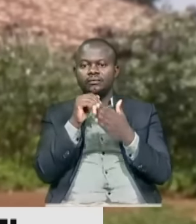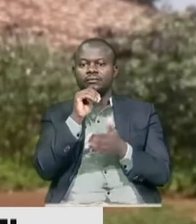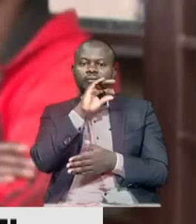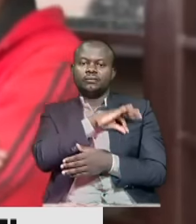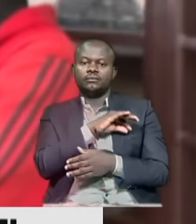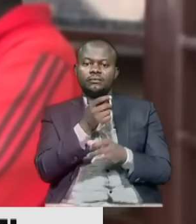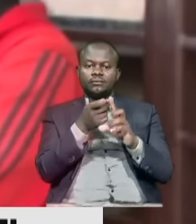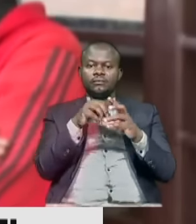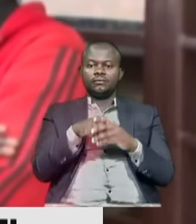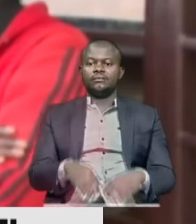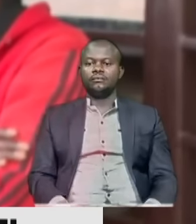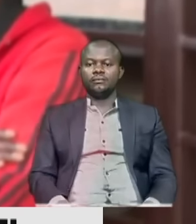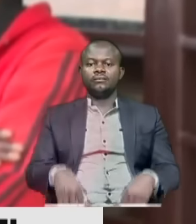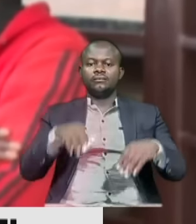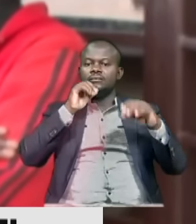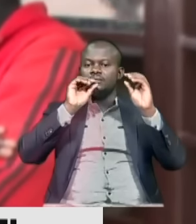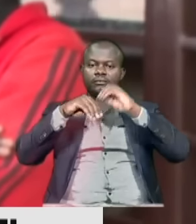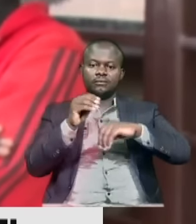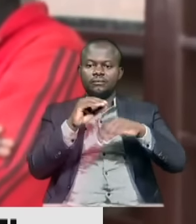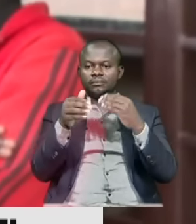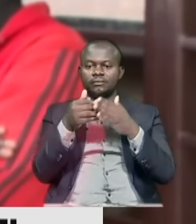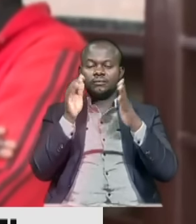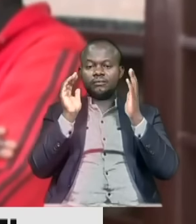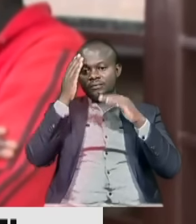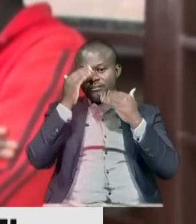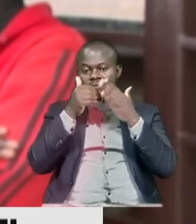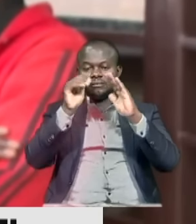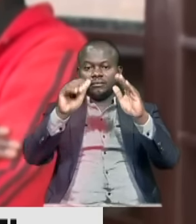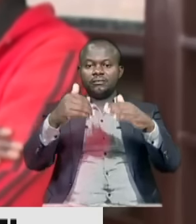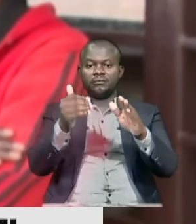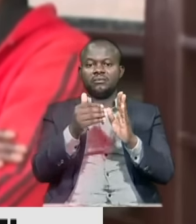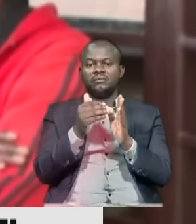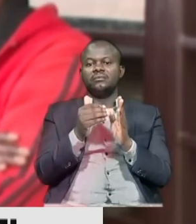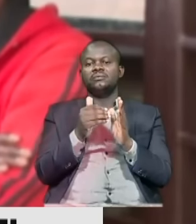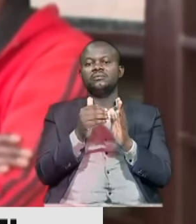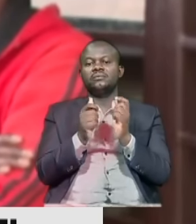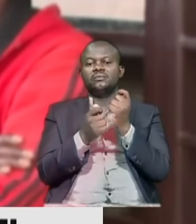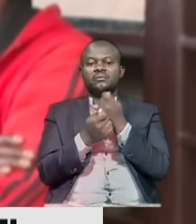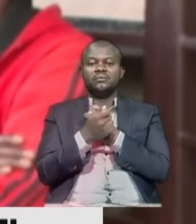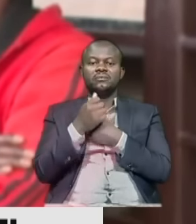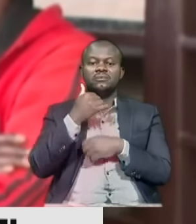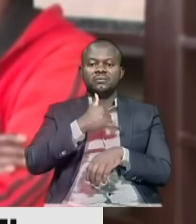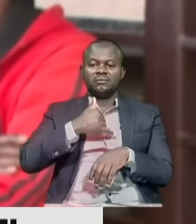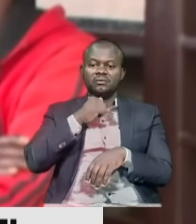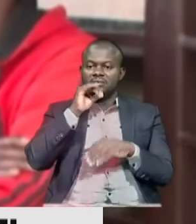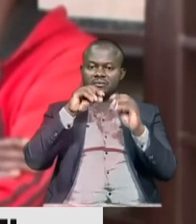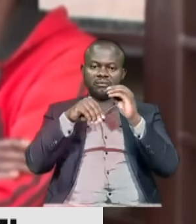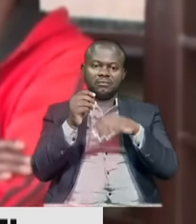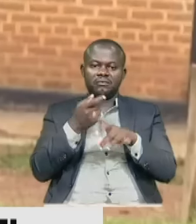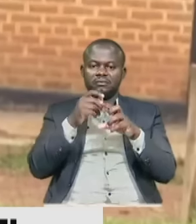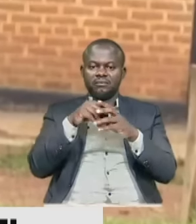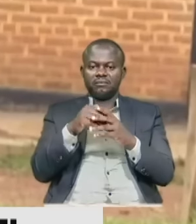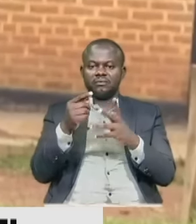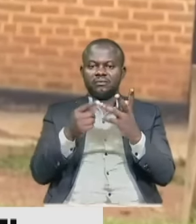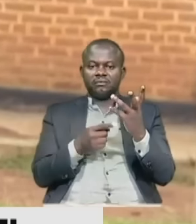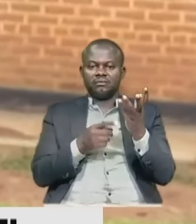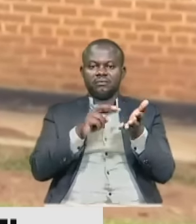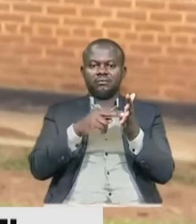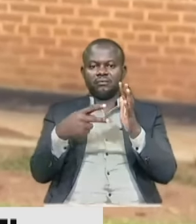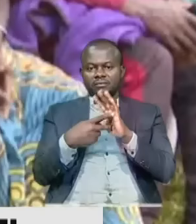bakuragamo nta n'umusaruro nagereranya nta n'ikigereranyo kuko nahingaga imyumbati kibera umuhondo ubwo rero nta musaruro wava mu mbati y'umuhondo. Uyu